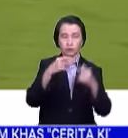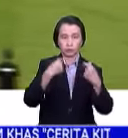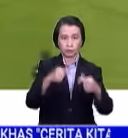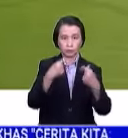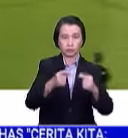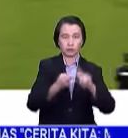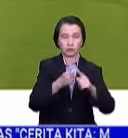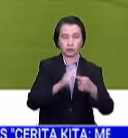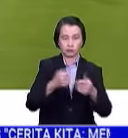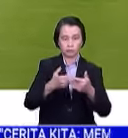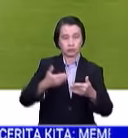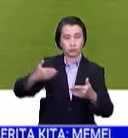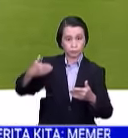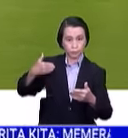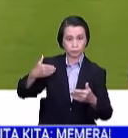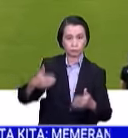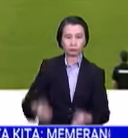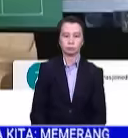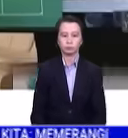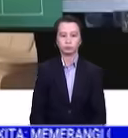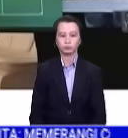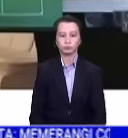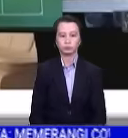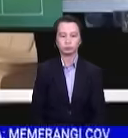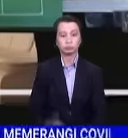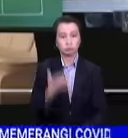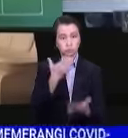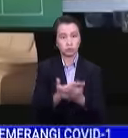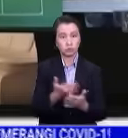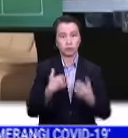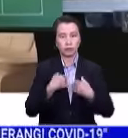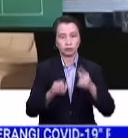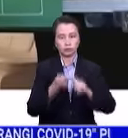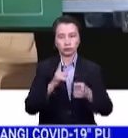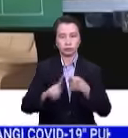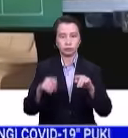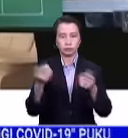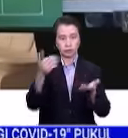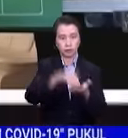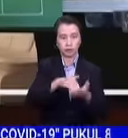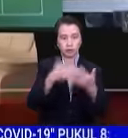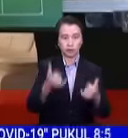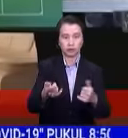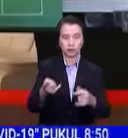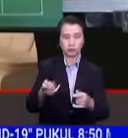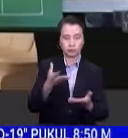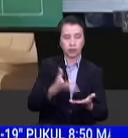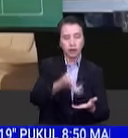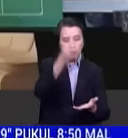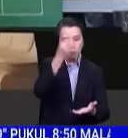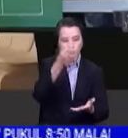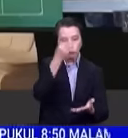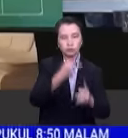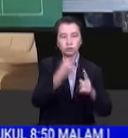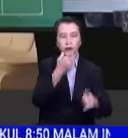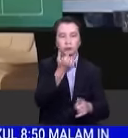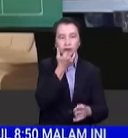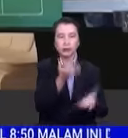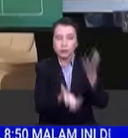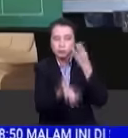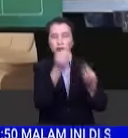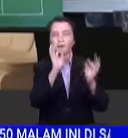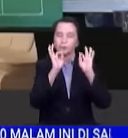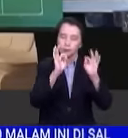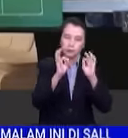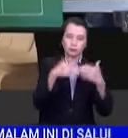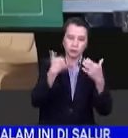perlawanan persahabatan sebelum ini. It's good that we had these two friendly games. Now we've learned from our mistake. We watch the video over